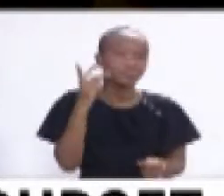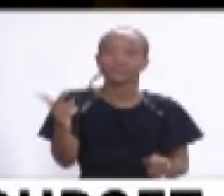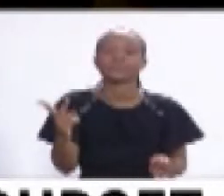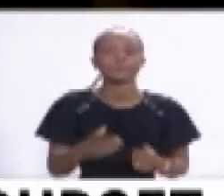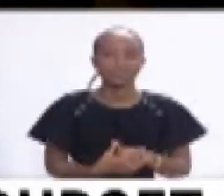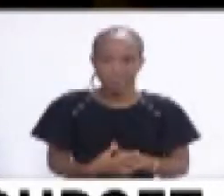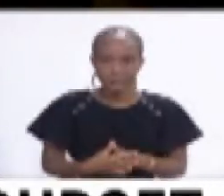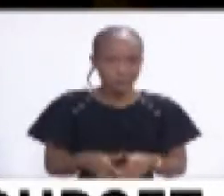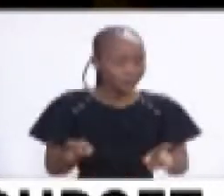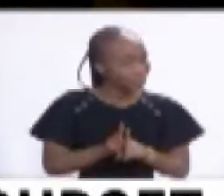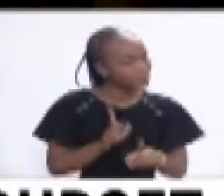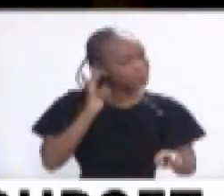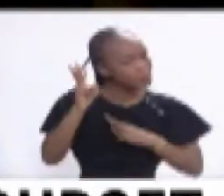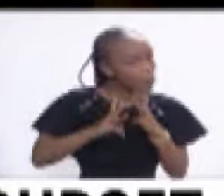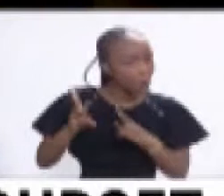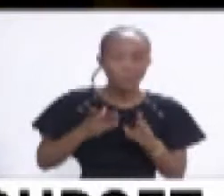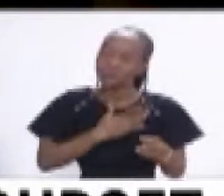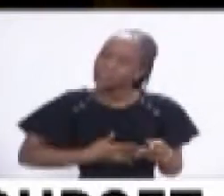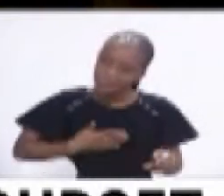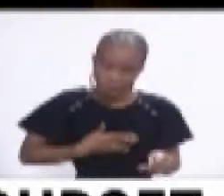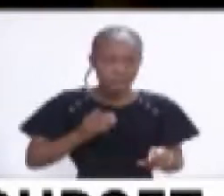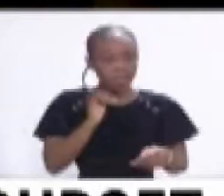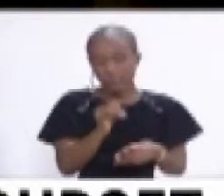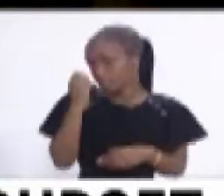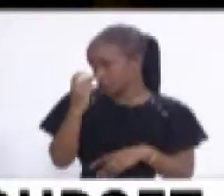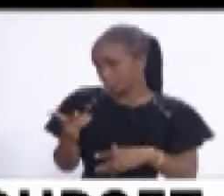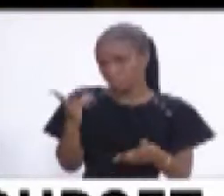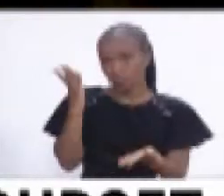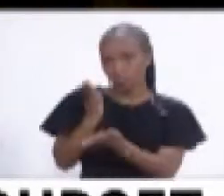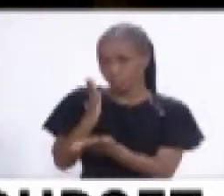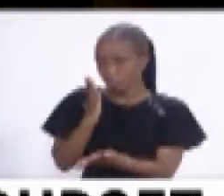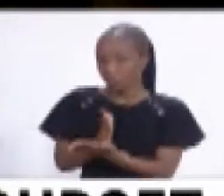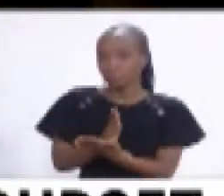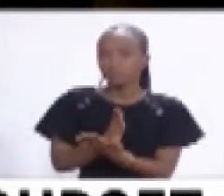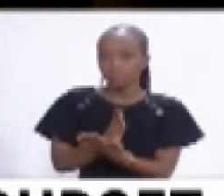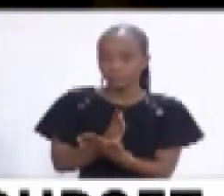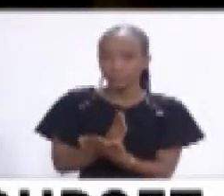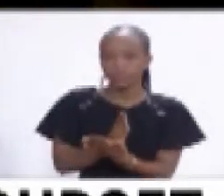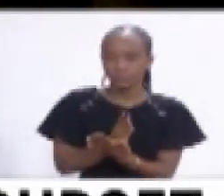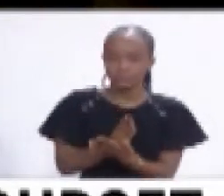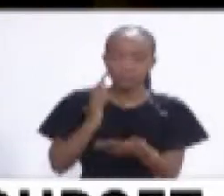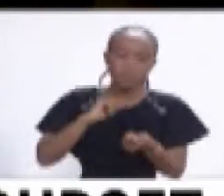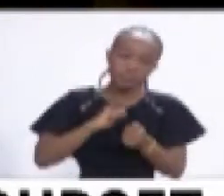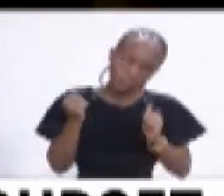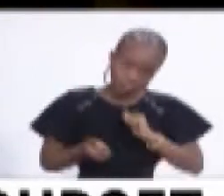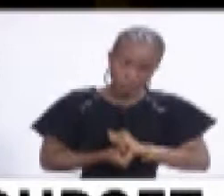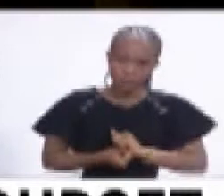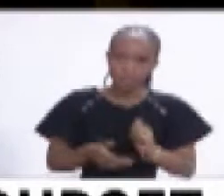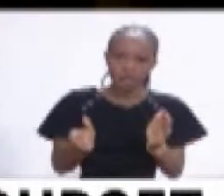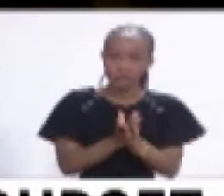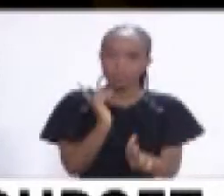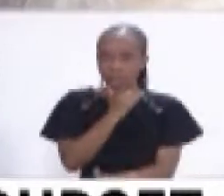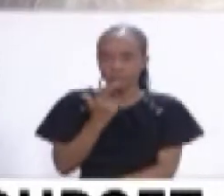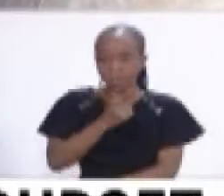200. Sasa hata unashindwa. Tafadhali hapo tulikuwa naona kwa upande yangu murekebishe pande ya